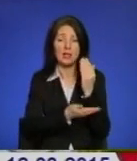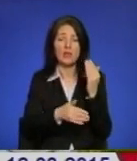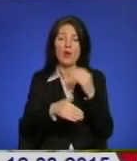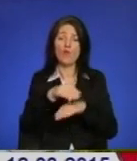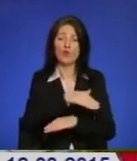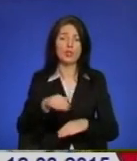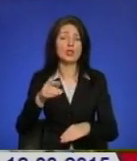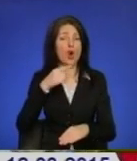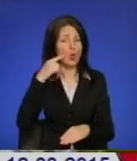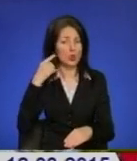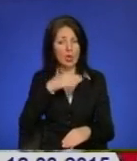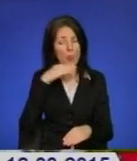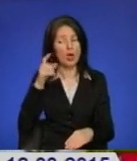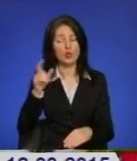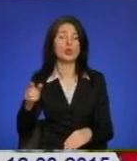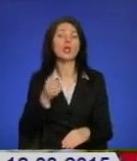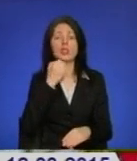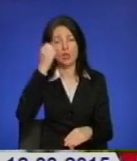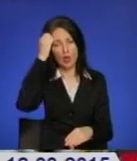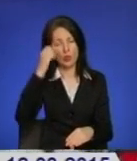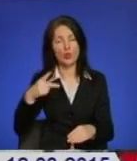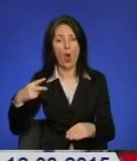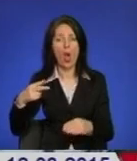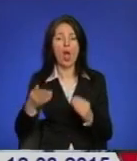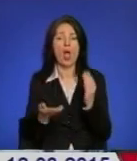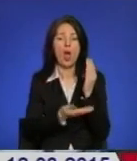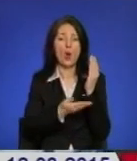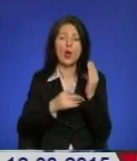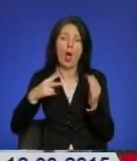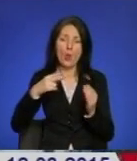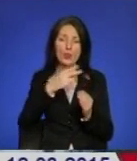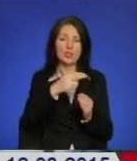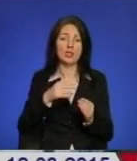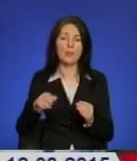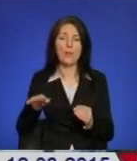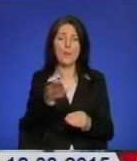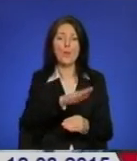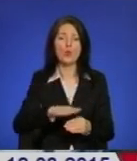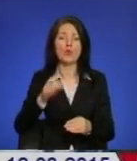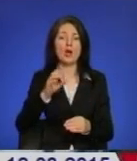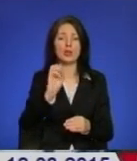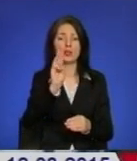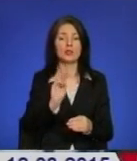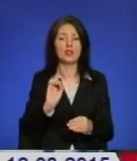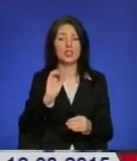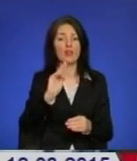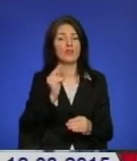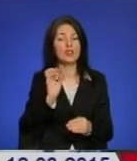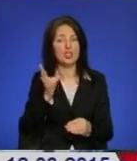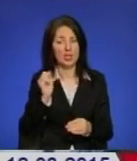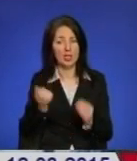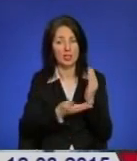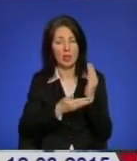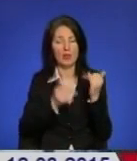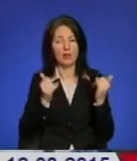людей дякують. Обрізали бульвар Шевченка дерева, так? І поступово зараз